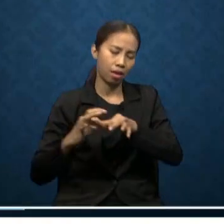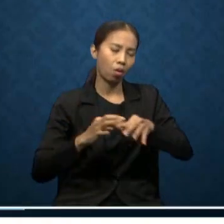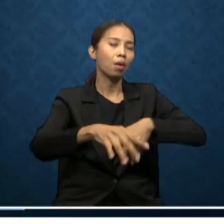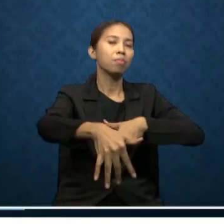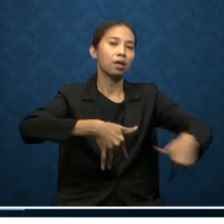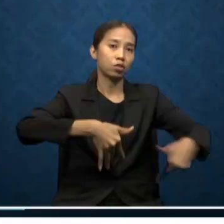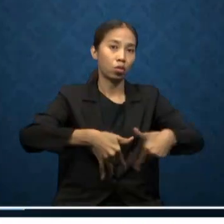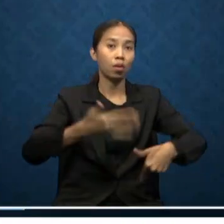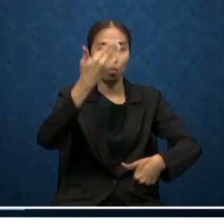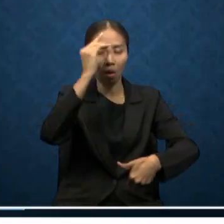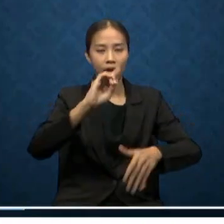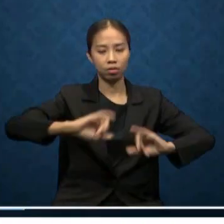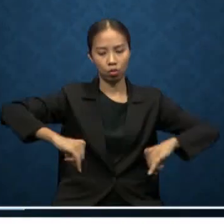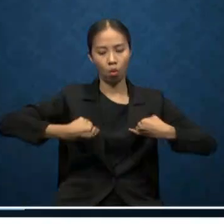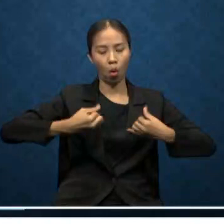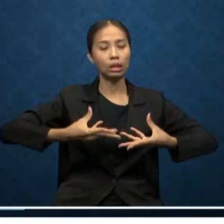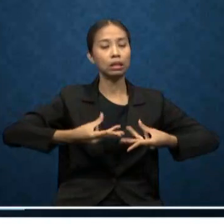ที่มีทดนและส่ปลกสราง